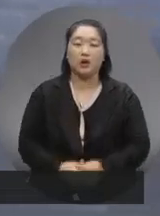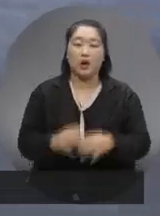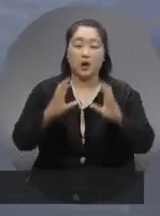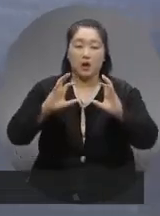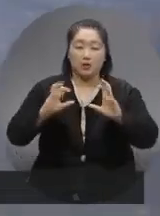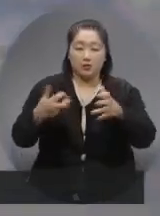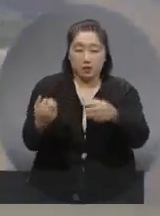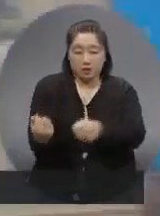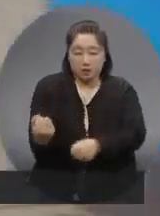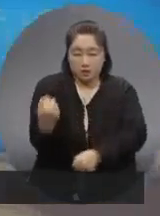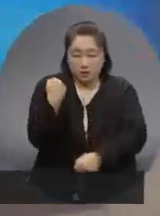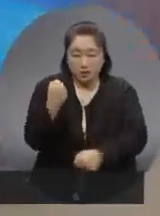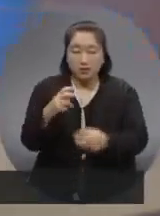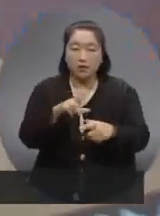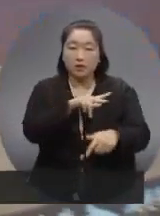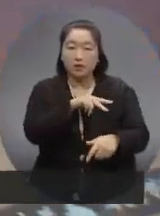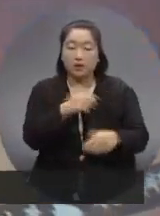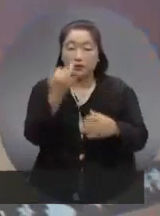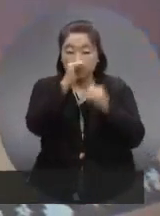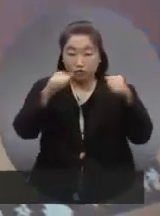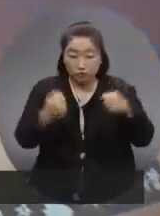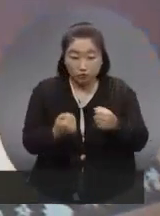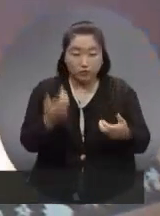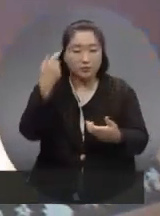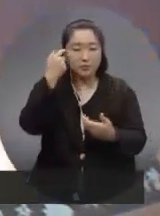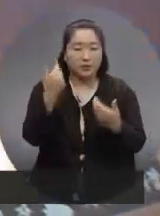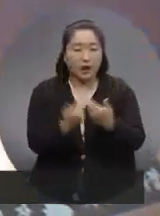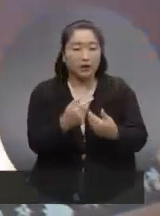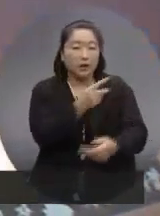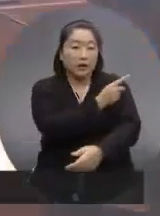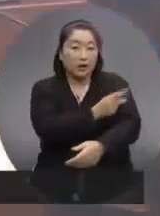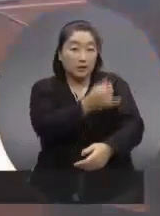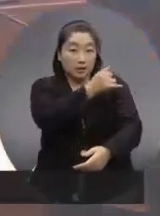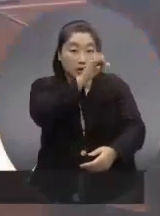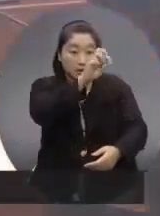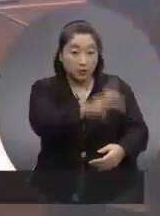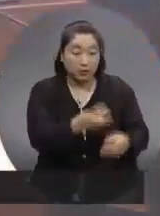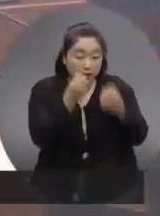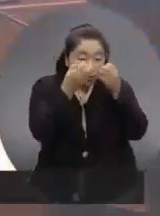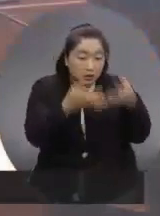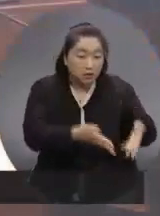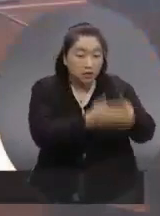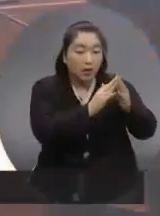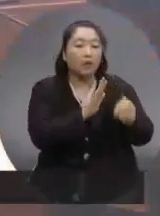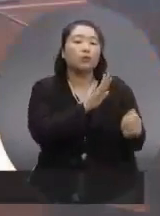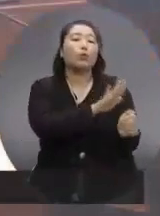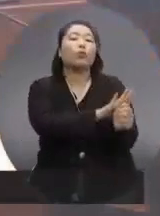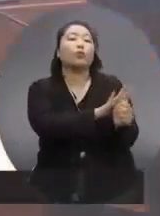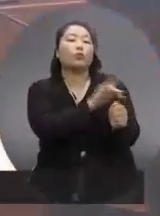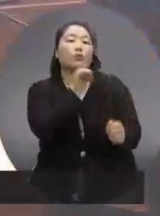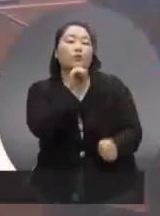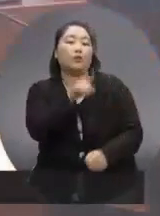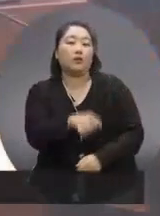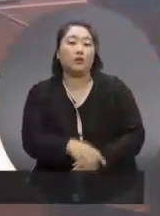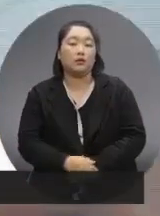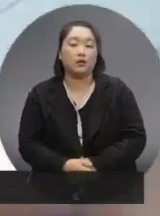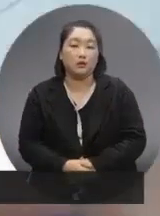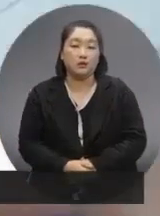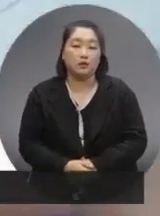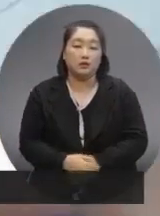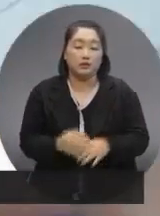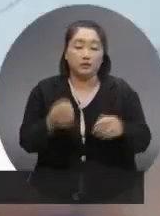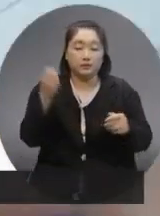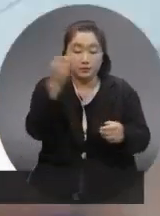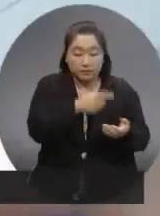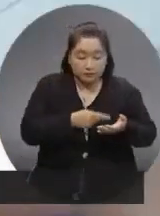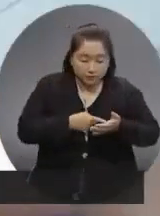국민의힘 국회의원들이 충청북도가 반대하는 KTX 세종역 신설을 적극 지원하겠다고 나섰습니다. 재추진